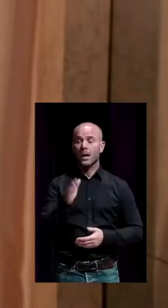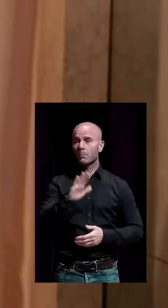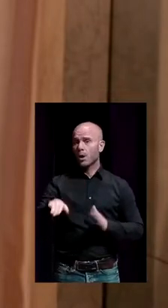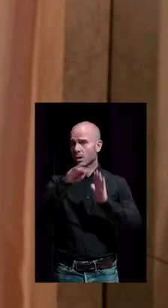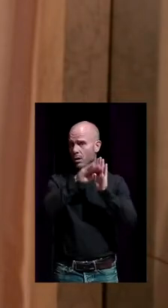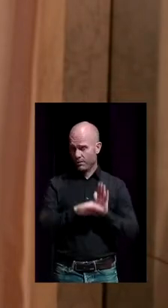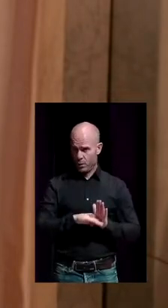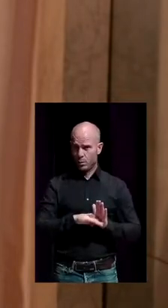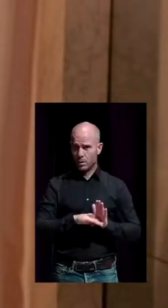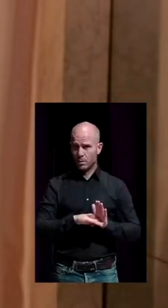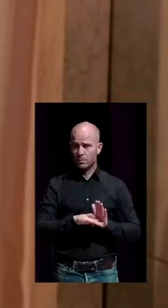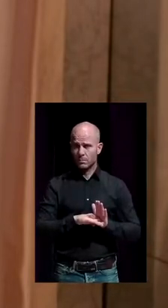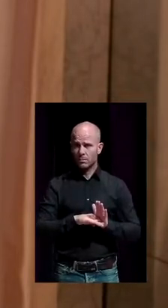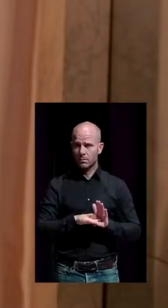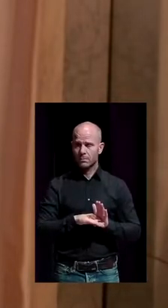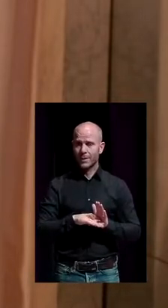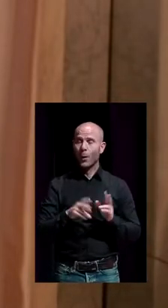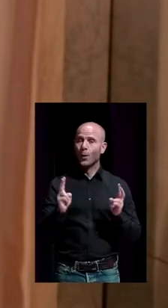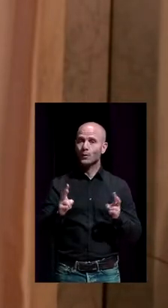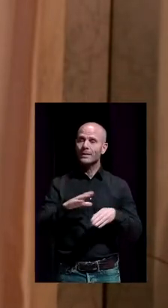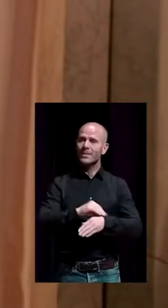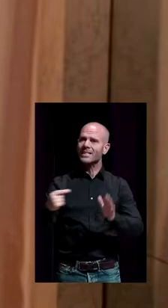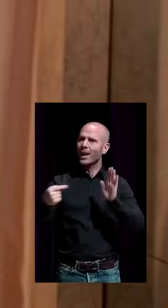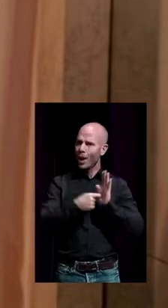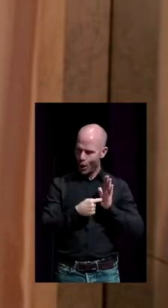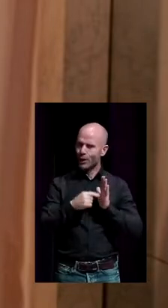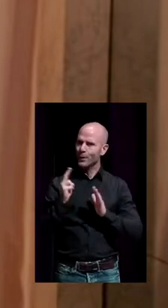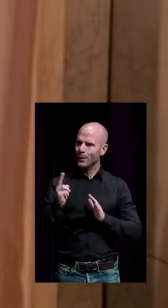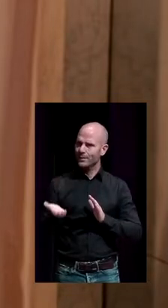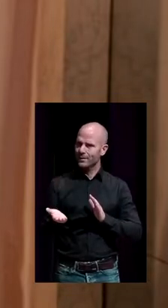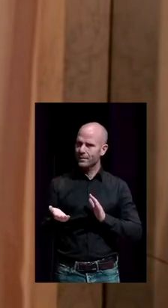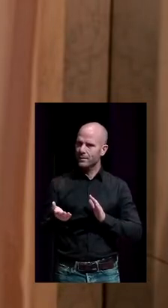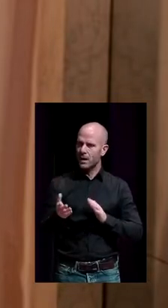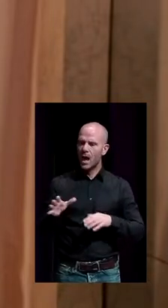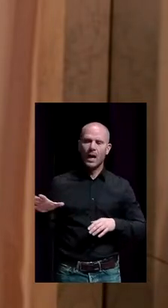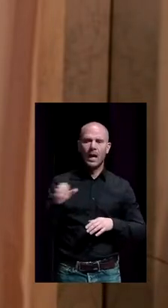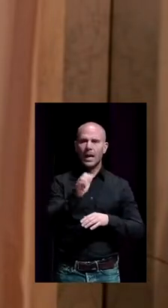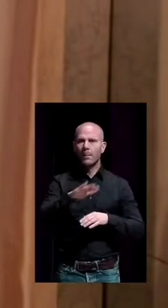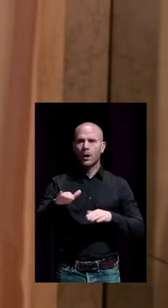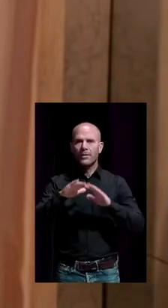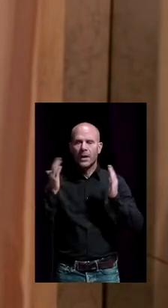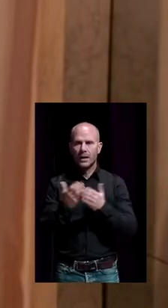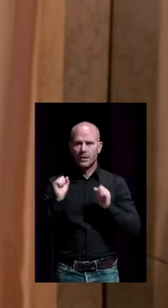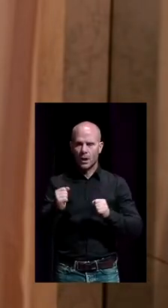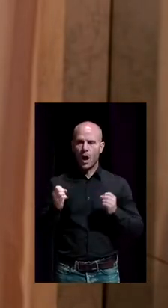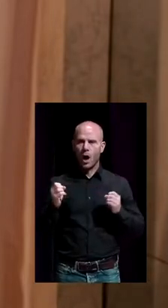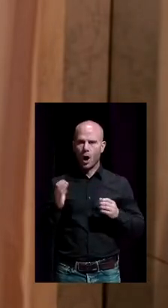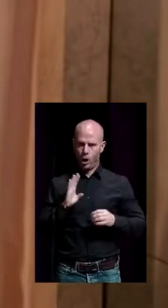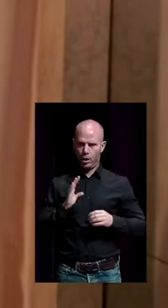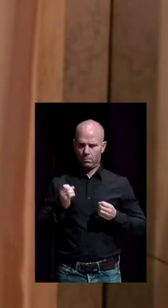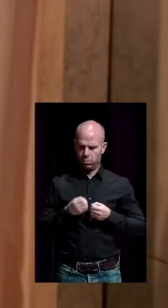Barnkonventionen, som numera också är svensk lag, ger alla barn i världen samma